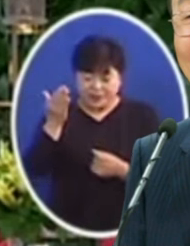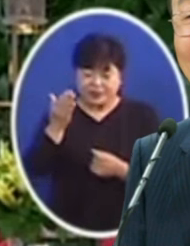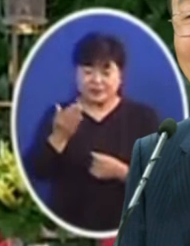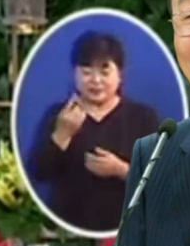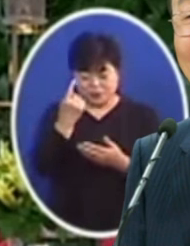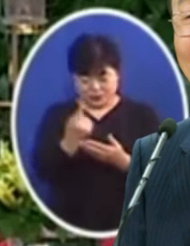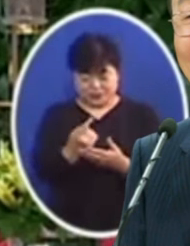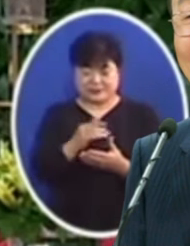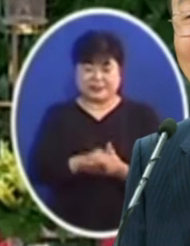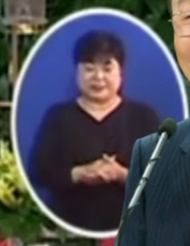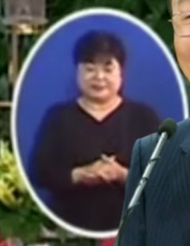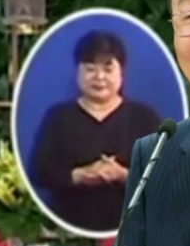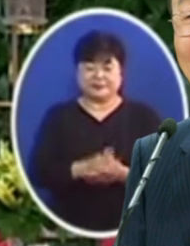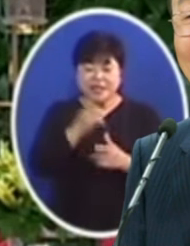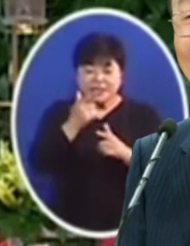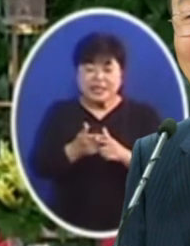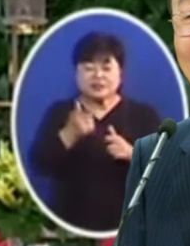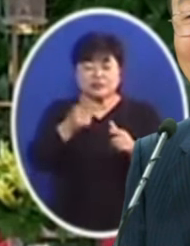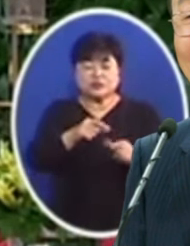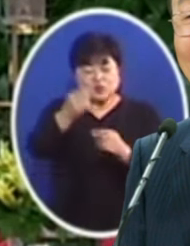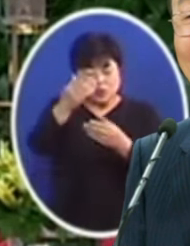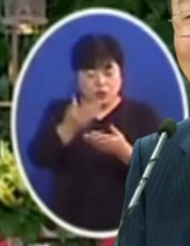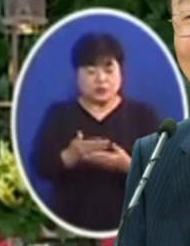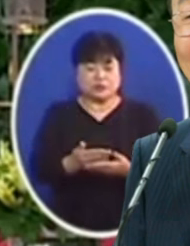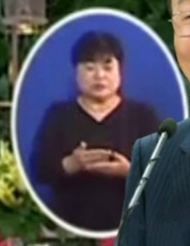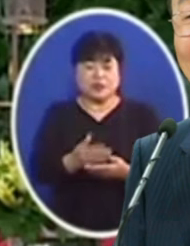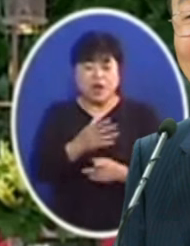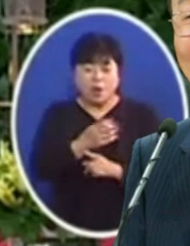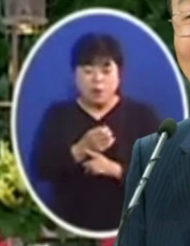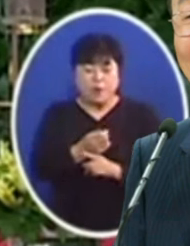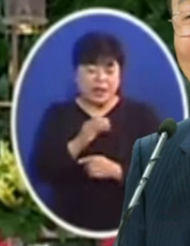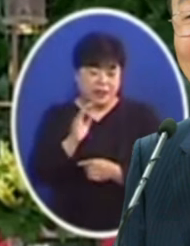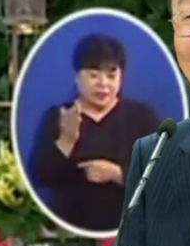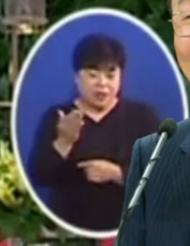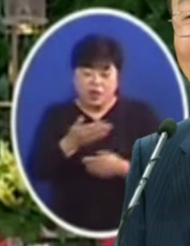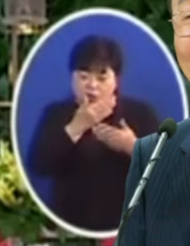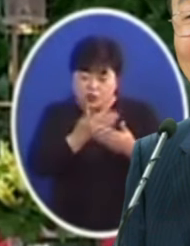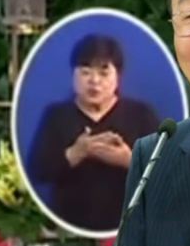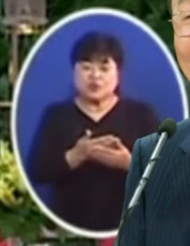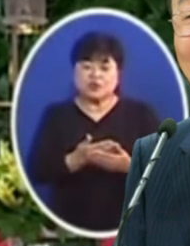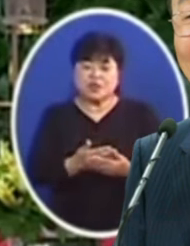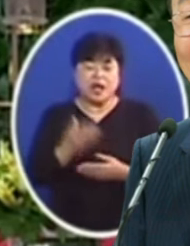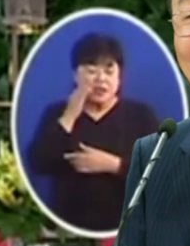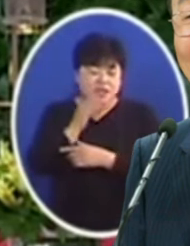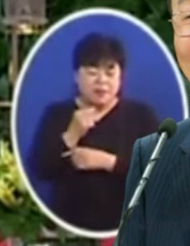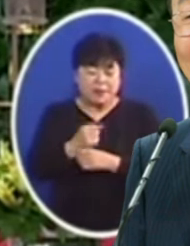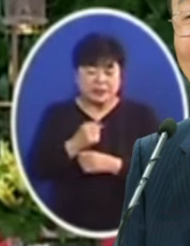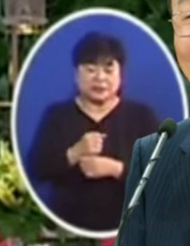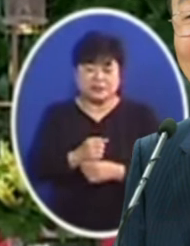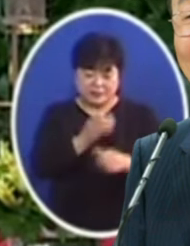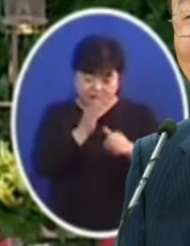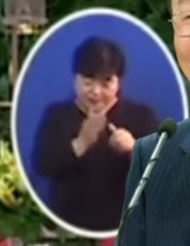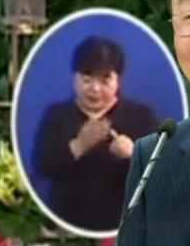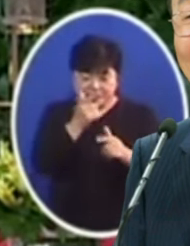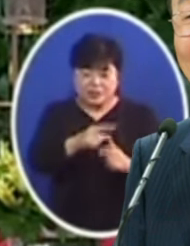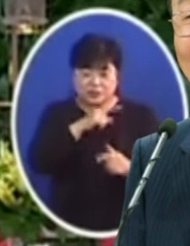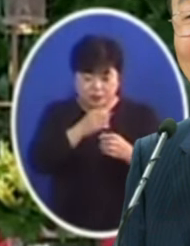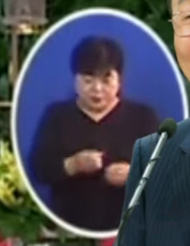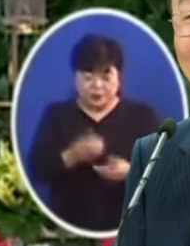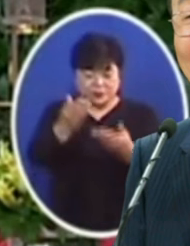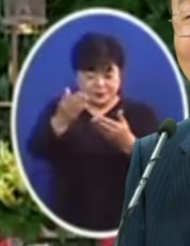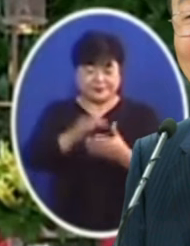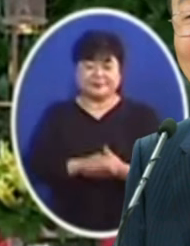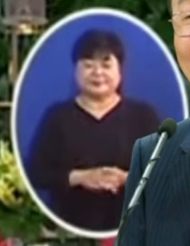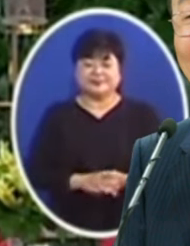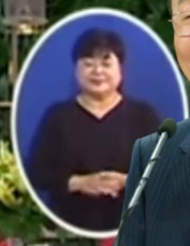오신 것입니다. 우리가 예수님의 구원으로 채워놓은 보배함이 되어 귀한 열매를 맺을 수 있게 되기를 예수님은 다 바라고